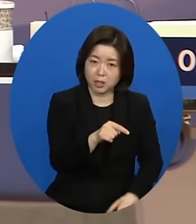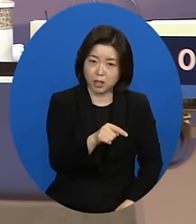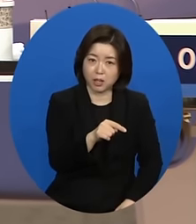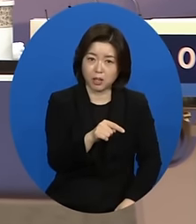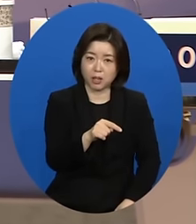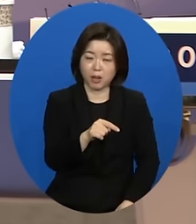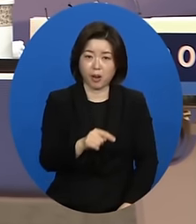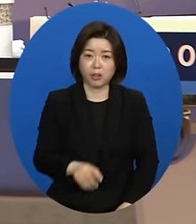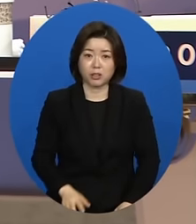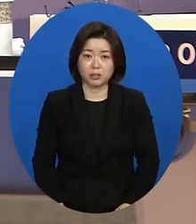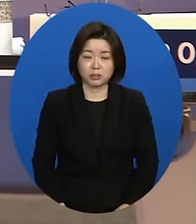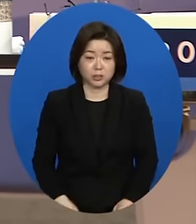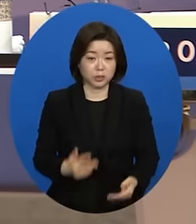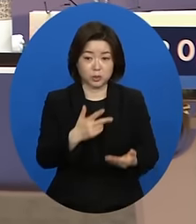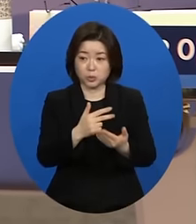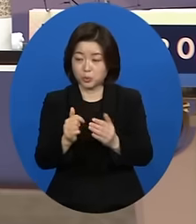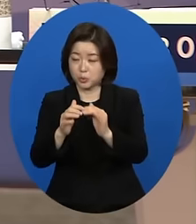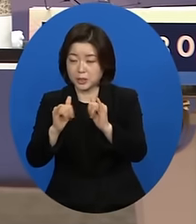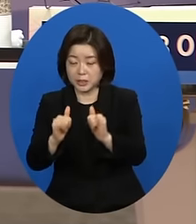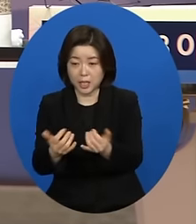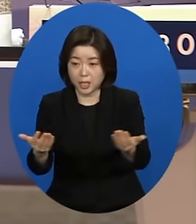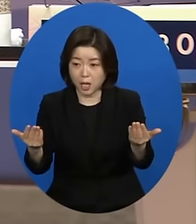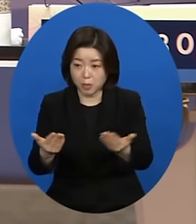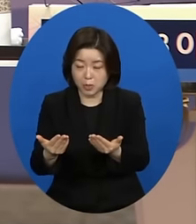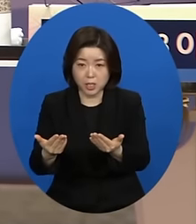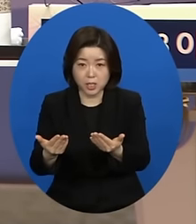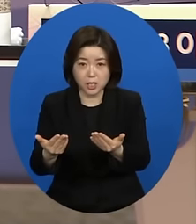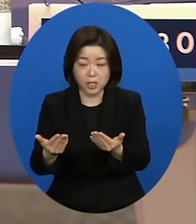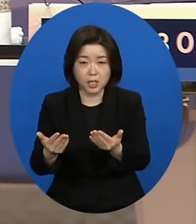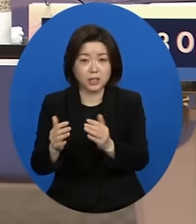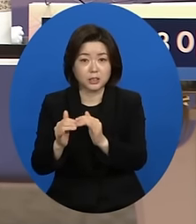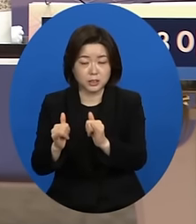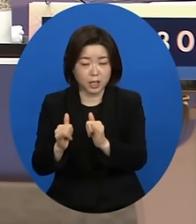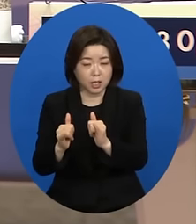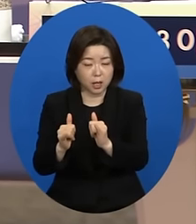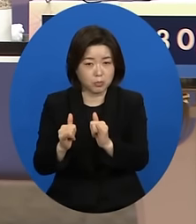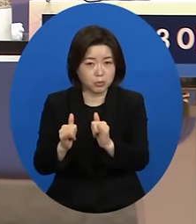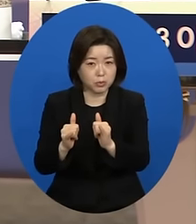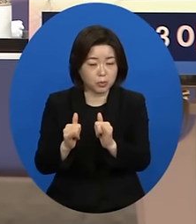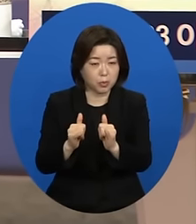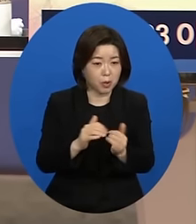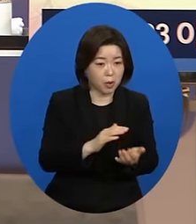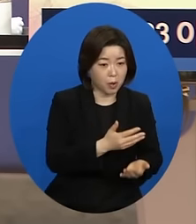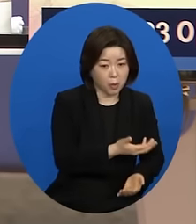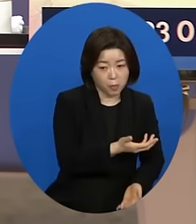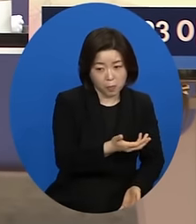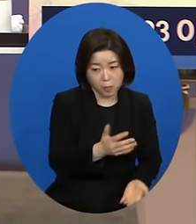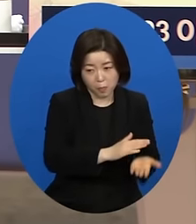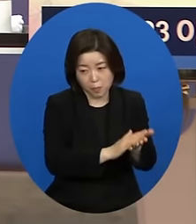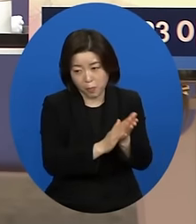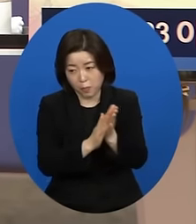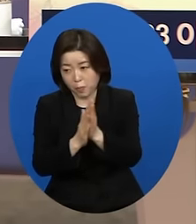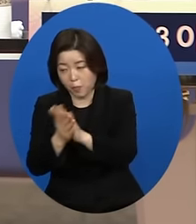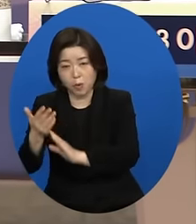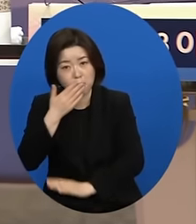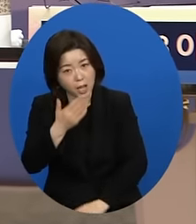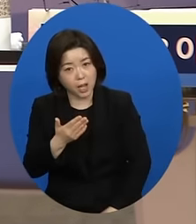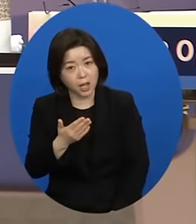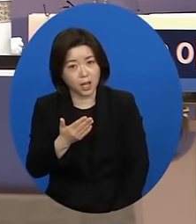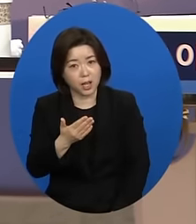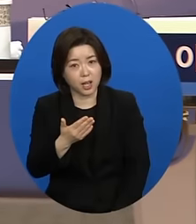주의 사람으로 일하는 일꾼으로 갈 수 있었을까요?